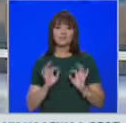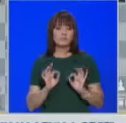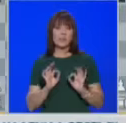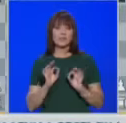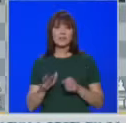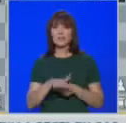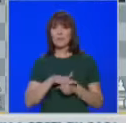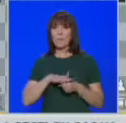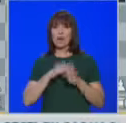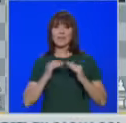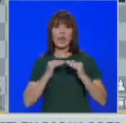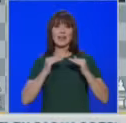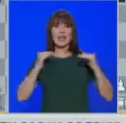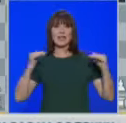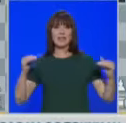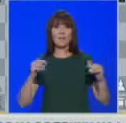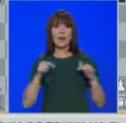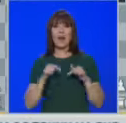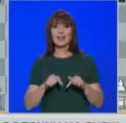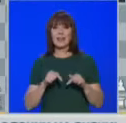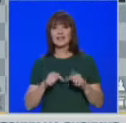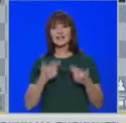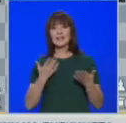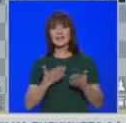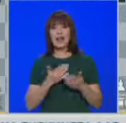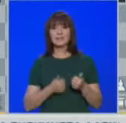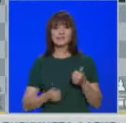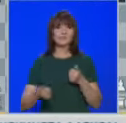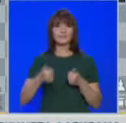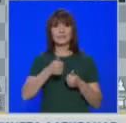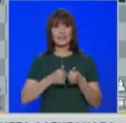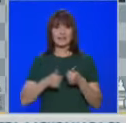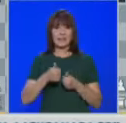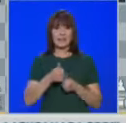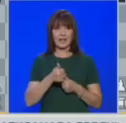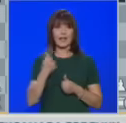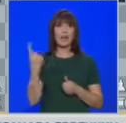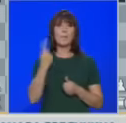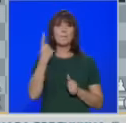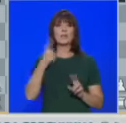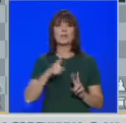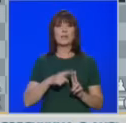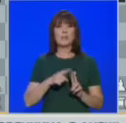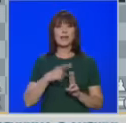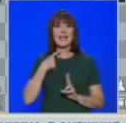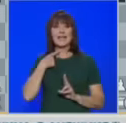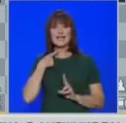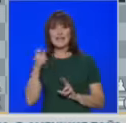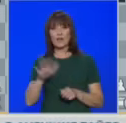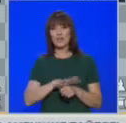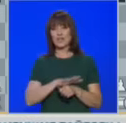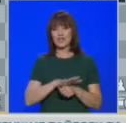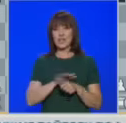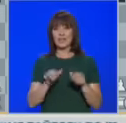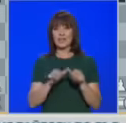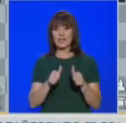се справи на ниво, но в днешния тайбрек по бърз шах българката бе надиграна след ремис белите в първата партия и загуба с черните във втората. Първите две